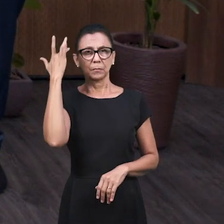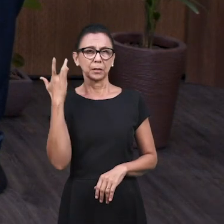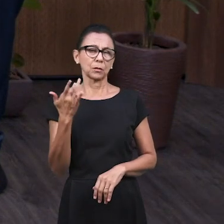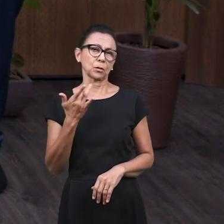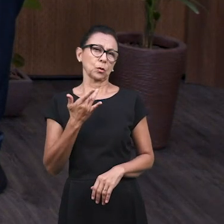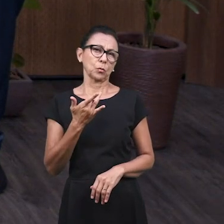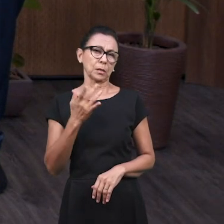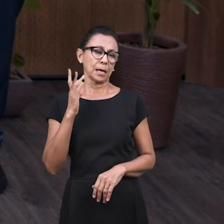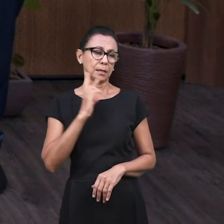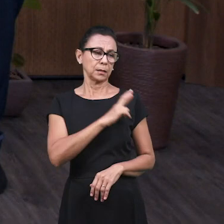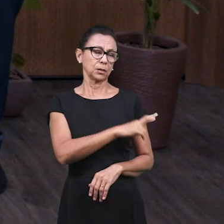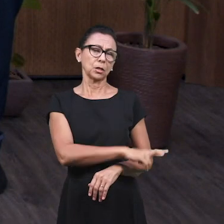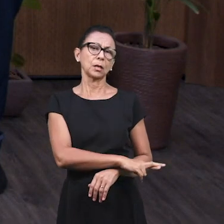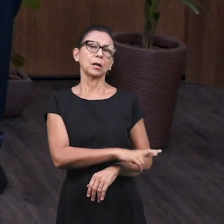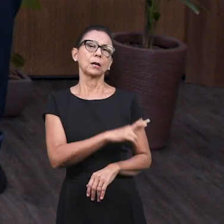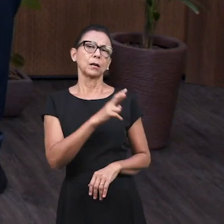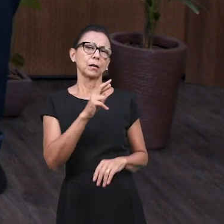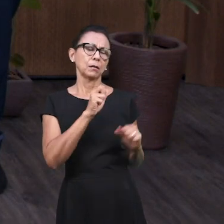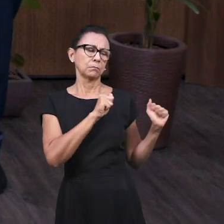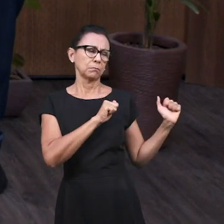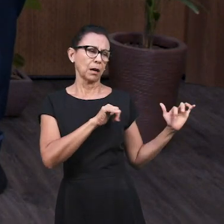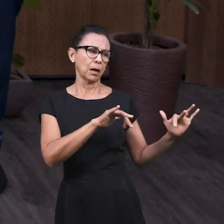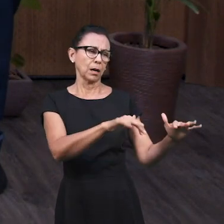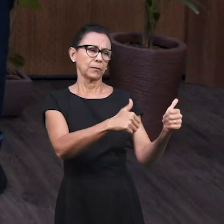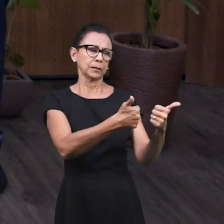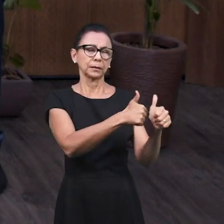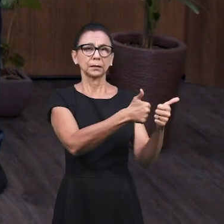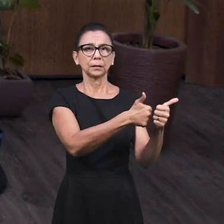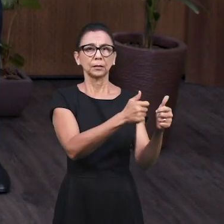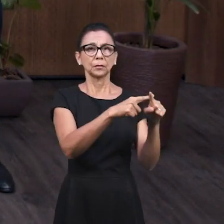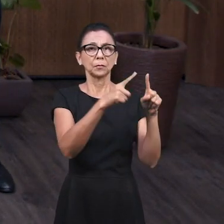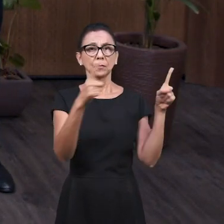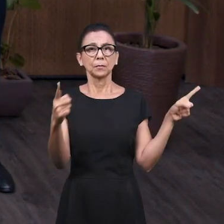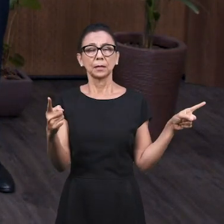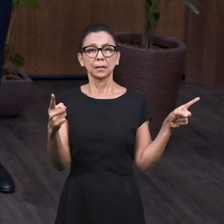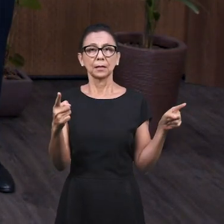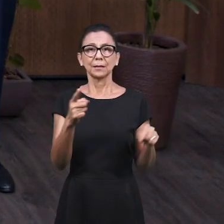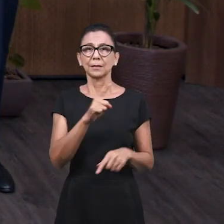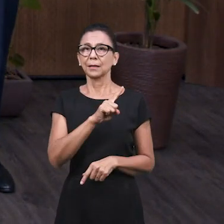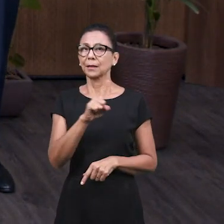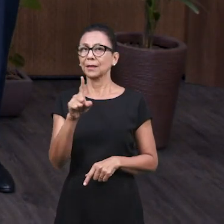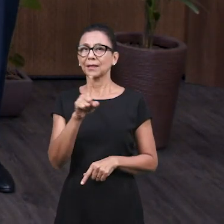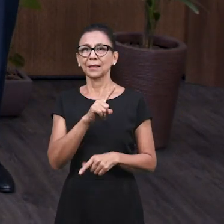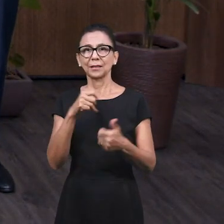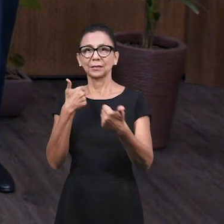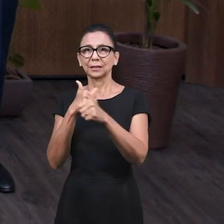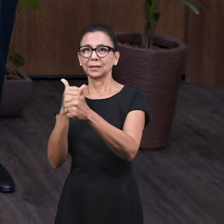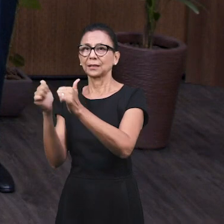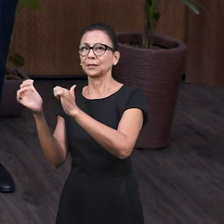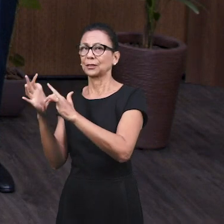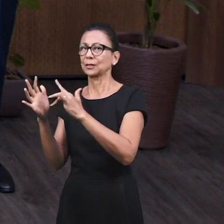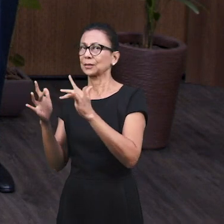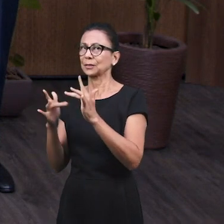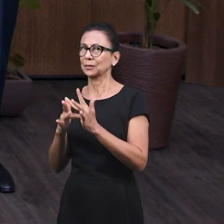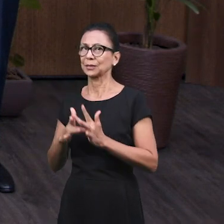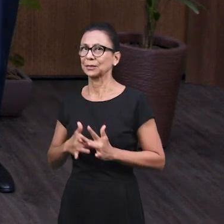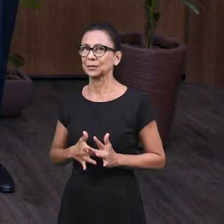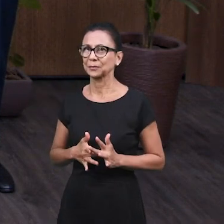suivent les foules, mais ne suivent pas le Seigneur Jésus. Si vous vous sentez